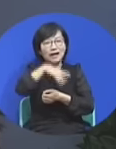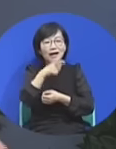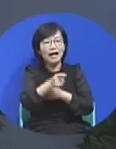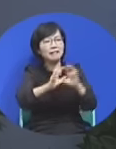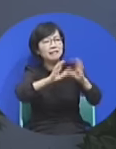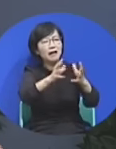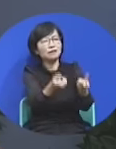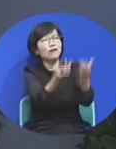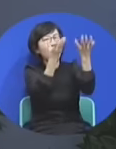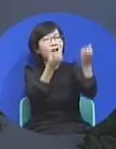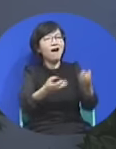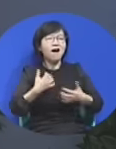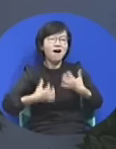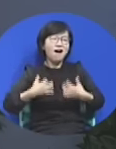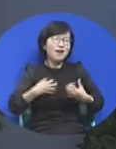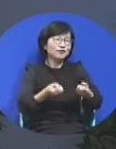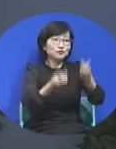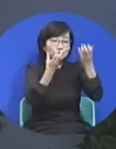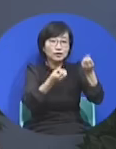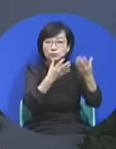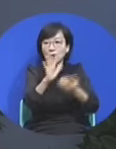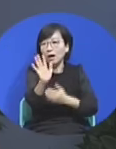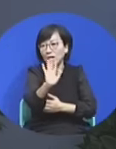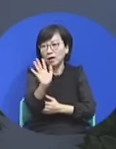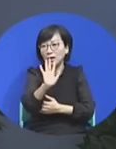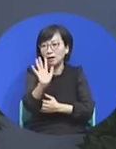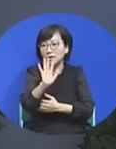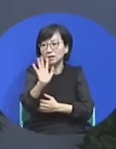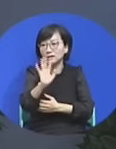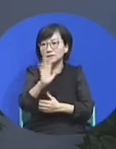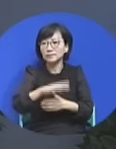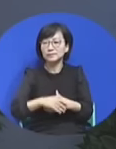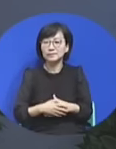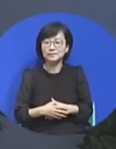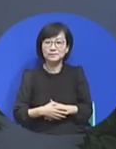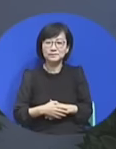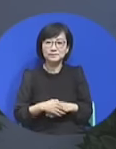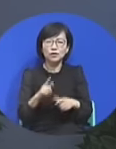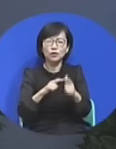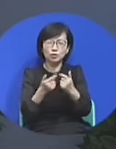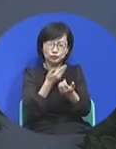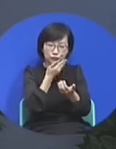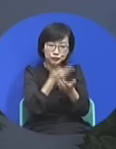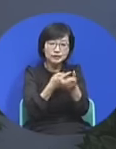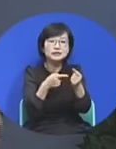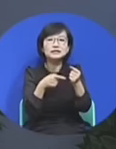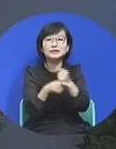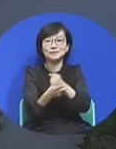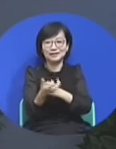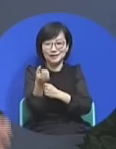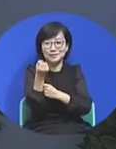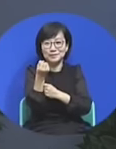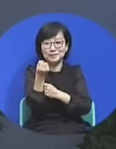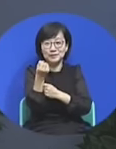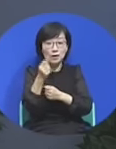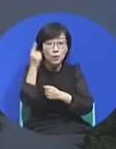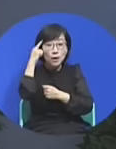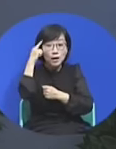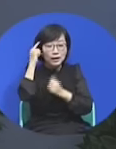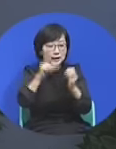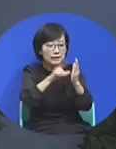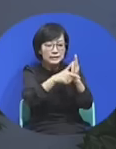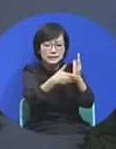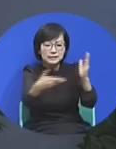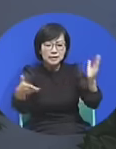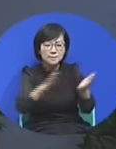끝내야 되는 그런 내용이 아닙니다. It's not the kind of content that should stop at being a festival or a holiday in a country. 이거는 시대를 바꾸는 내용입니다. Because this